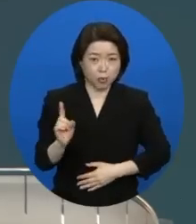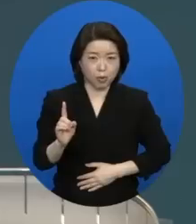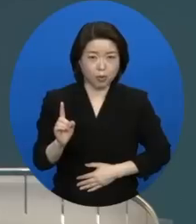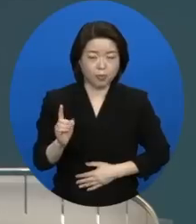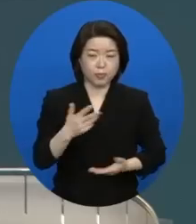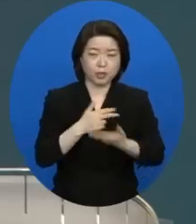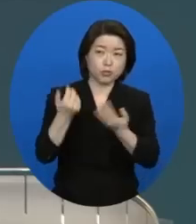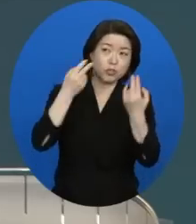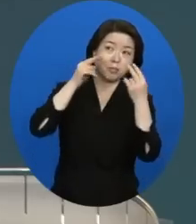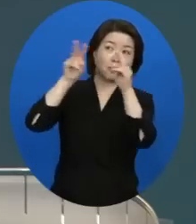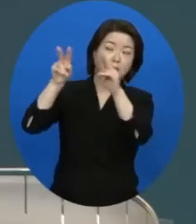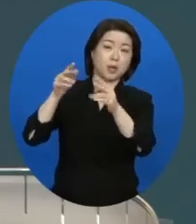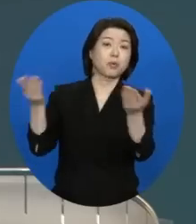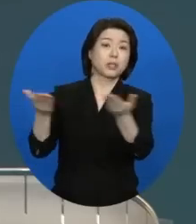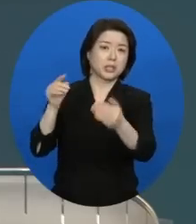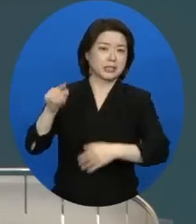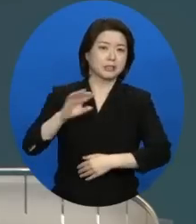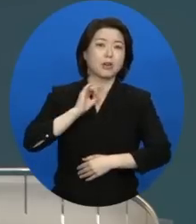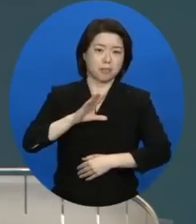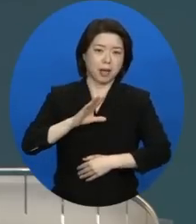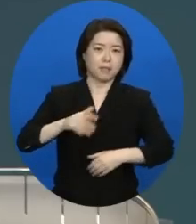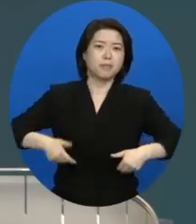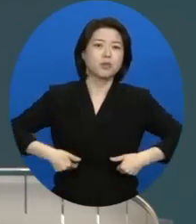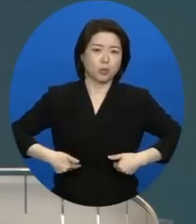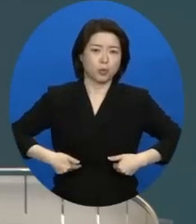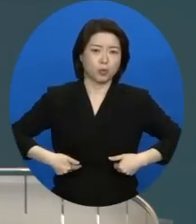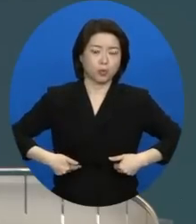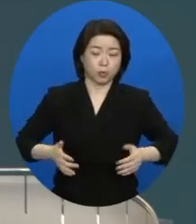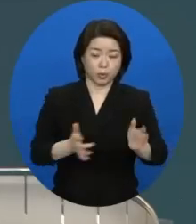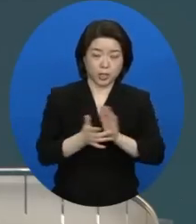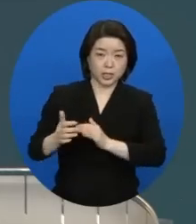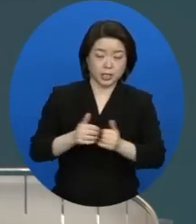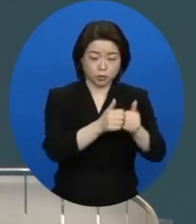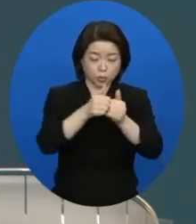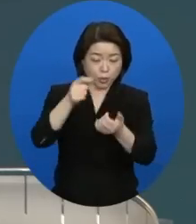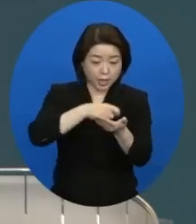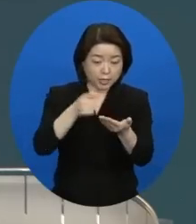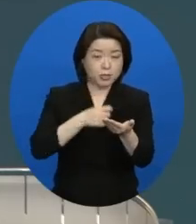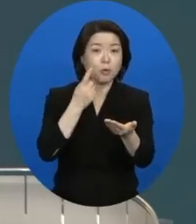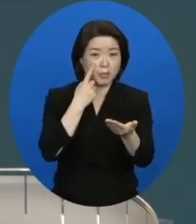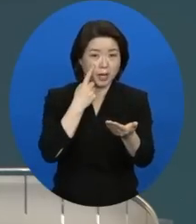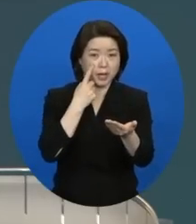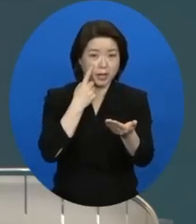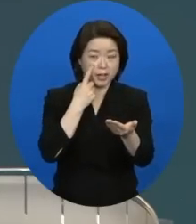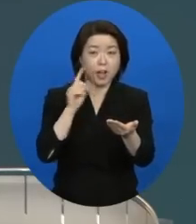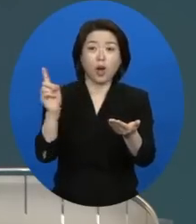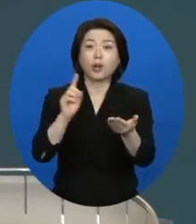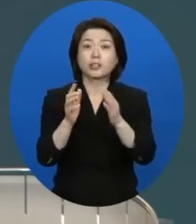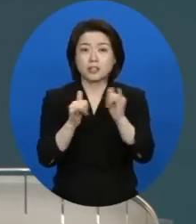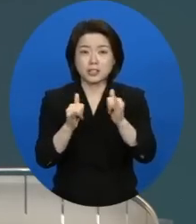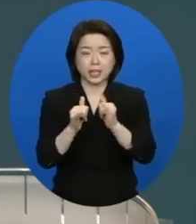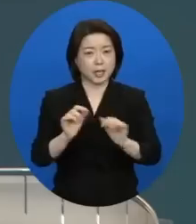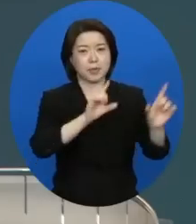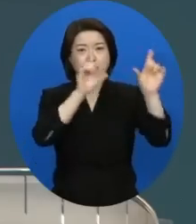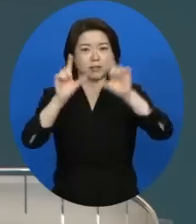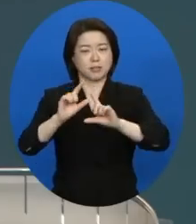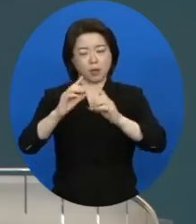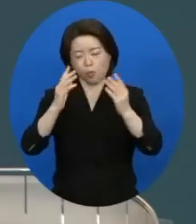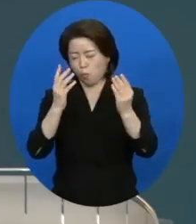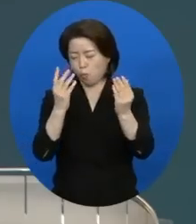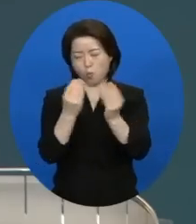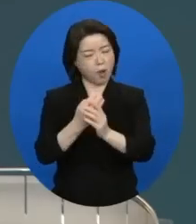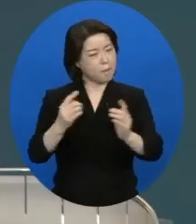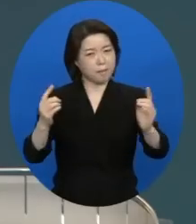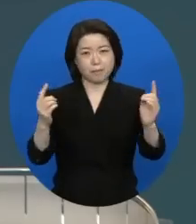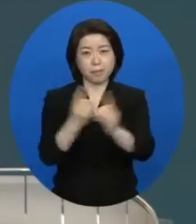그것은 주님을 바라보는 일을 하는 거예요. 예수 동행일기를 쓰시고 어떤 분들은 삶이 엄청난